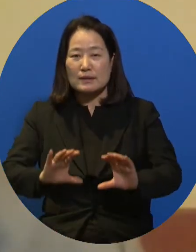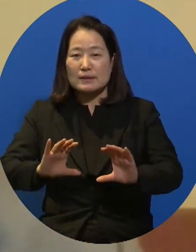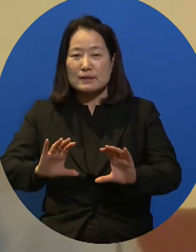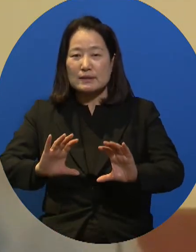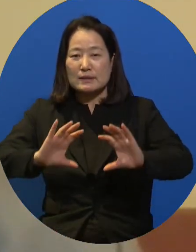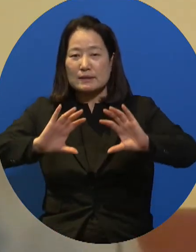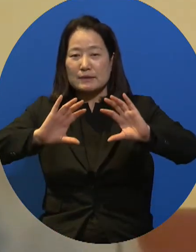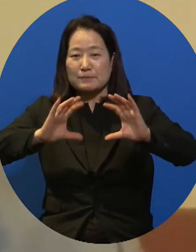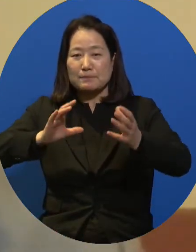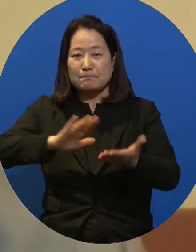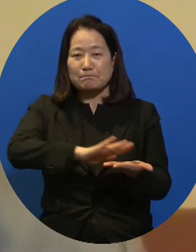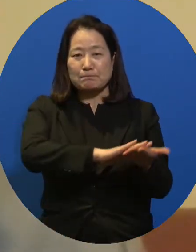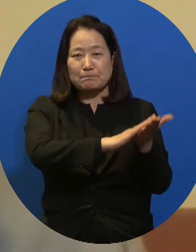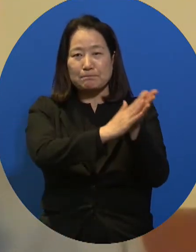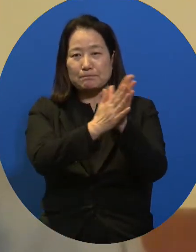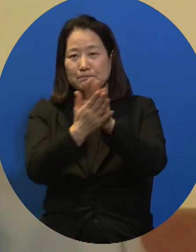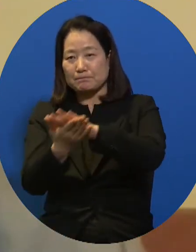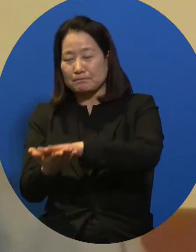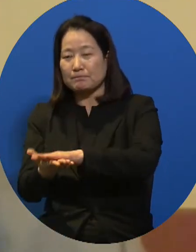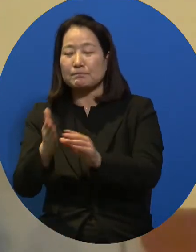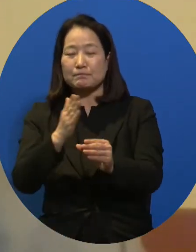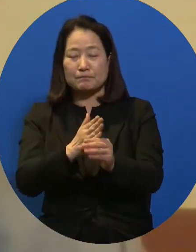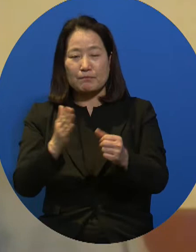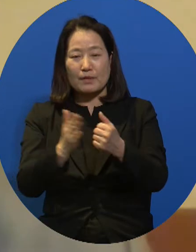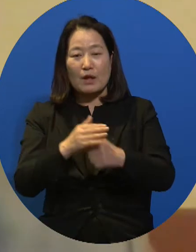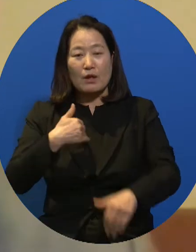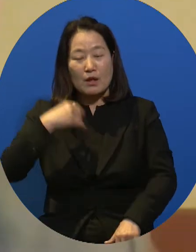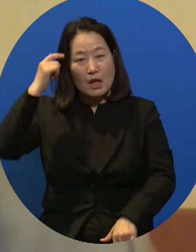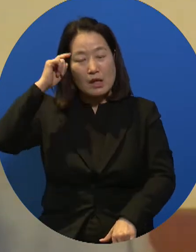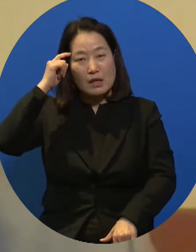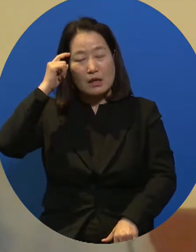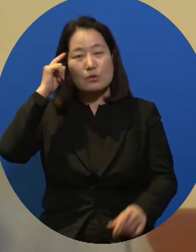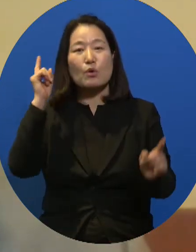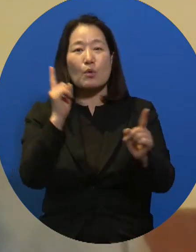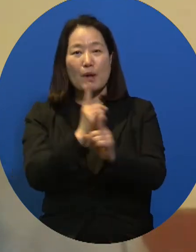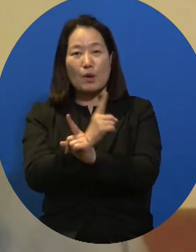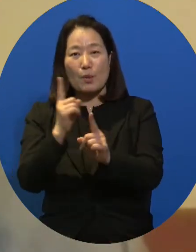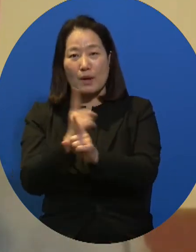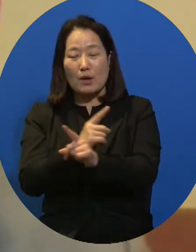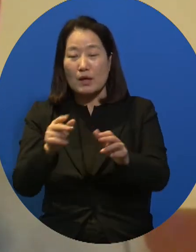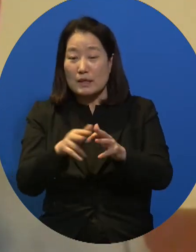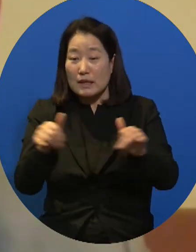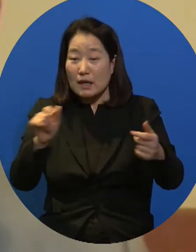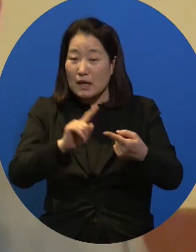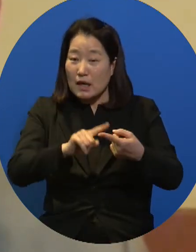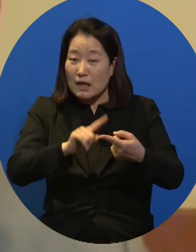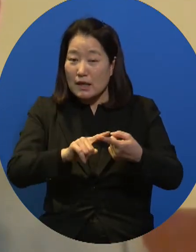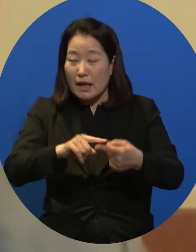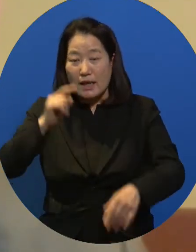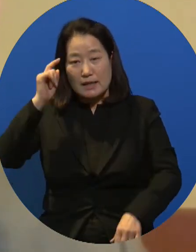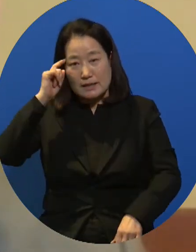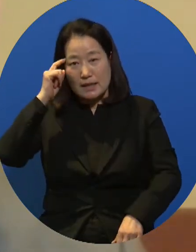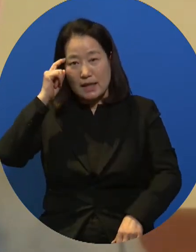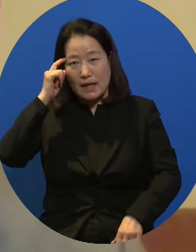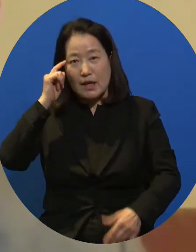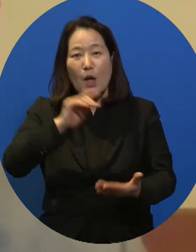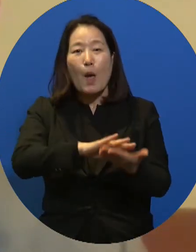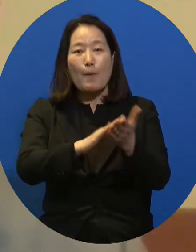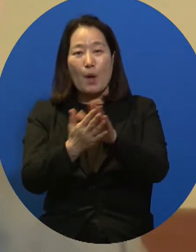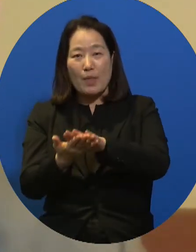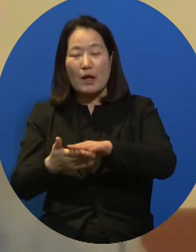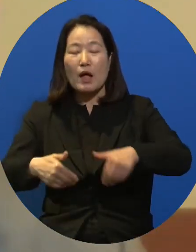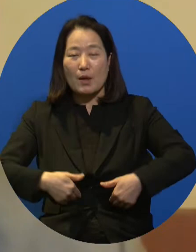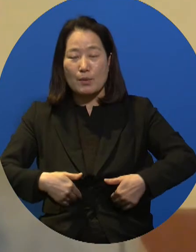바뀌게 되었는데, 이제는 우리의 인식이 바뀌어서 장애를 어떠한 복지라던가 의료적인